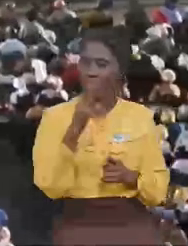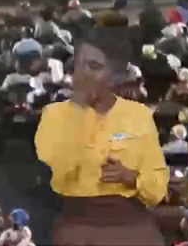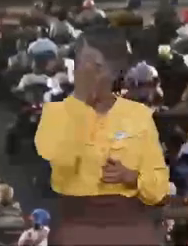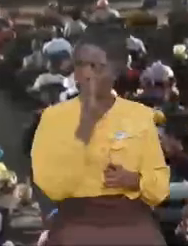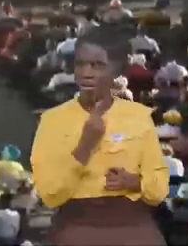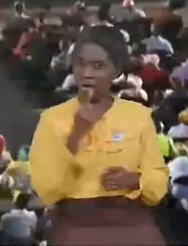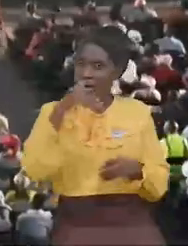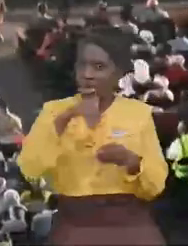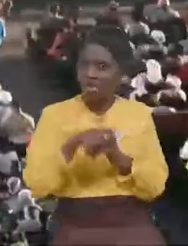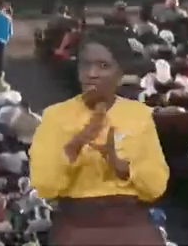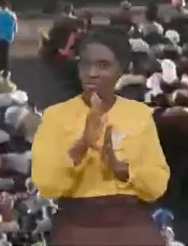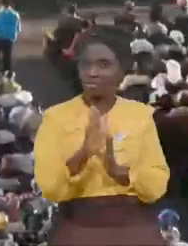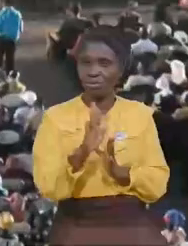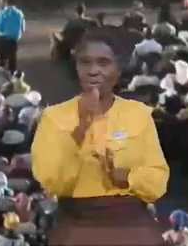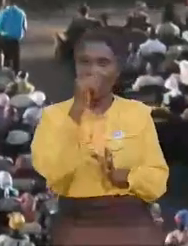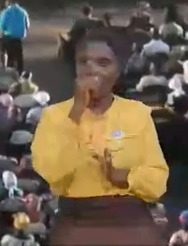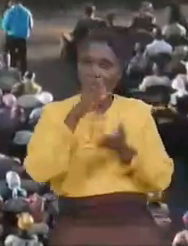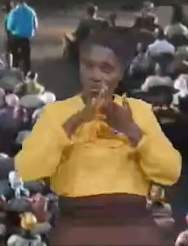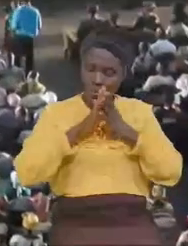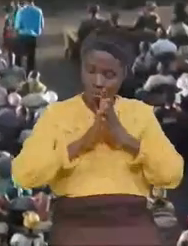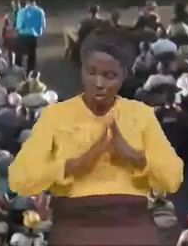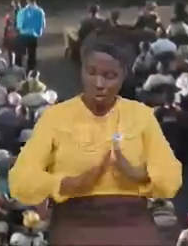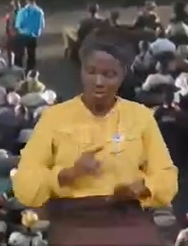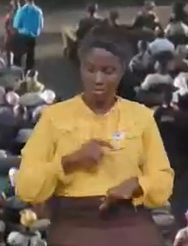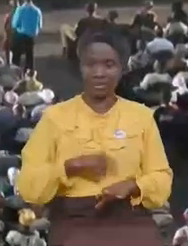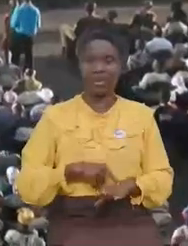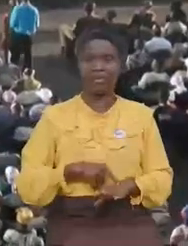et dans ton état de sobriété,